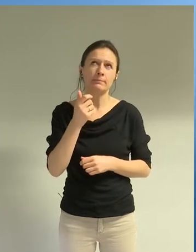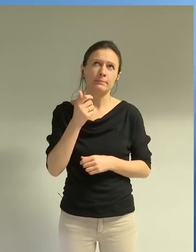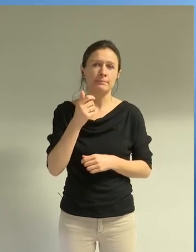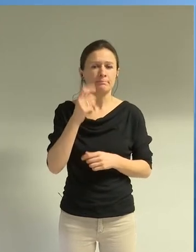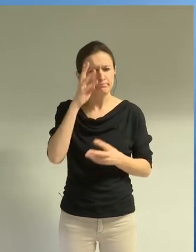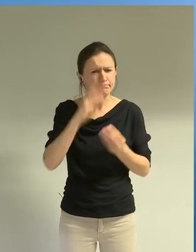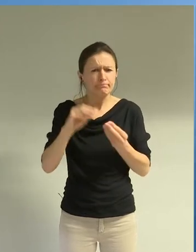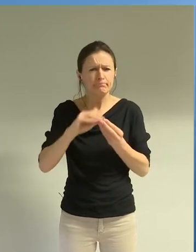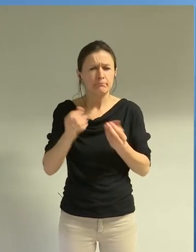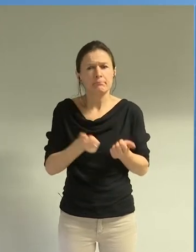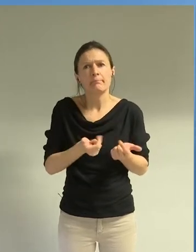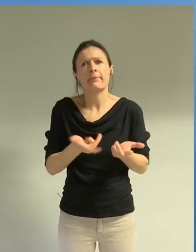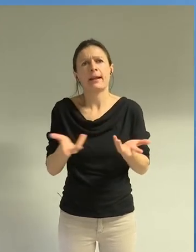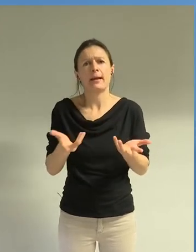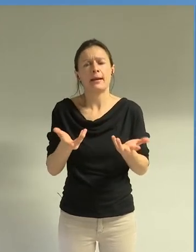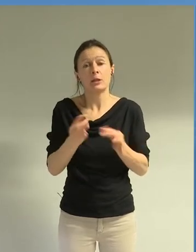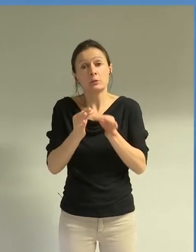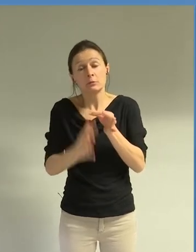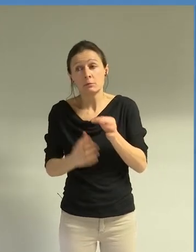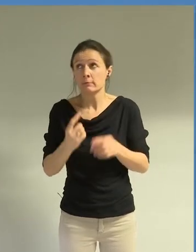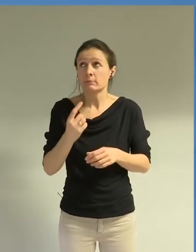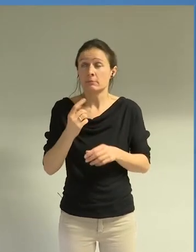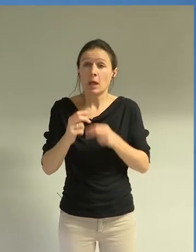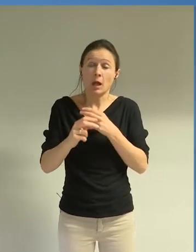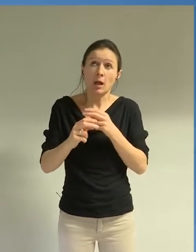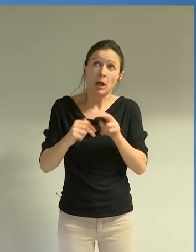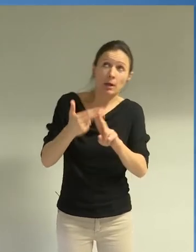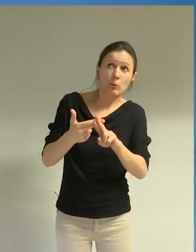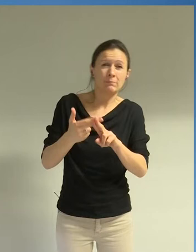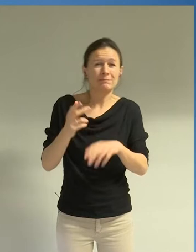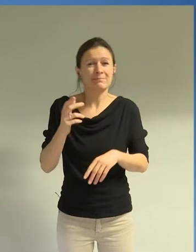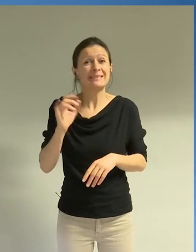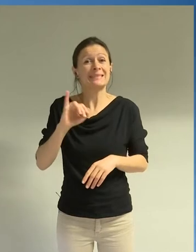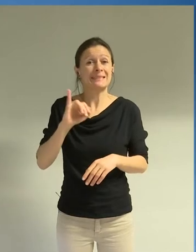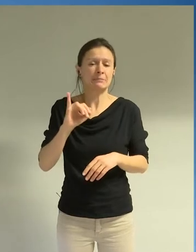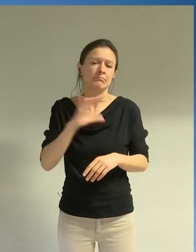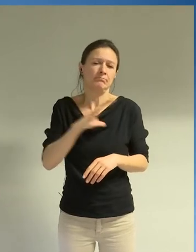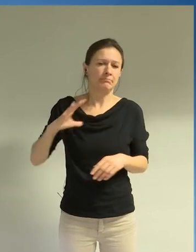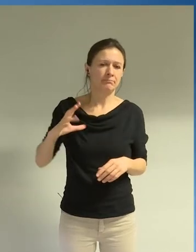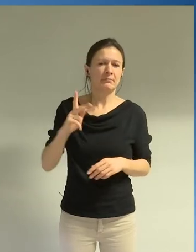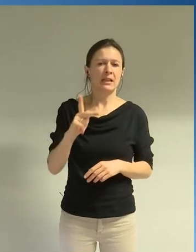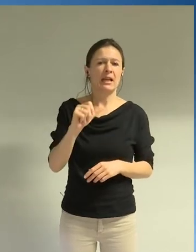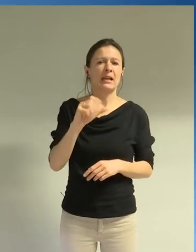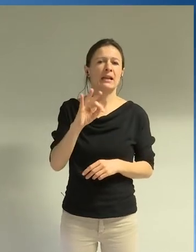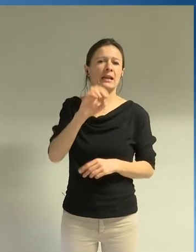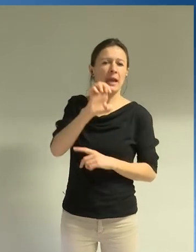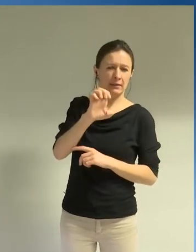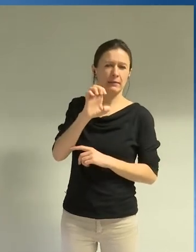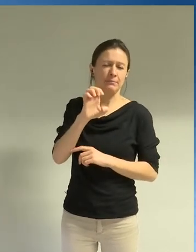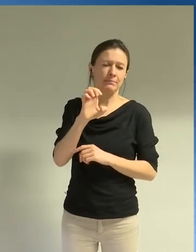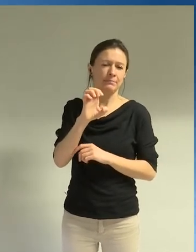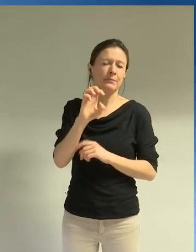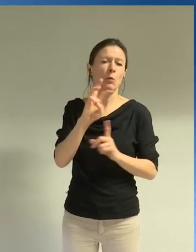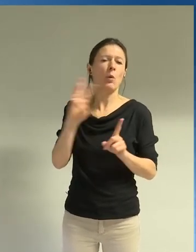interrogations le c'était l'économiste 4 hours signé comité britannique qui a proposé une